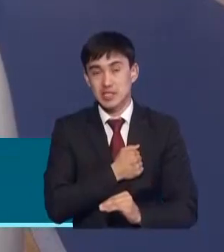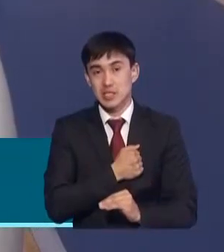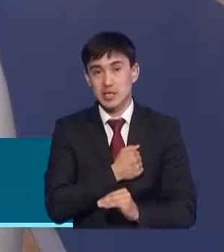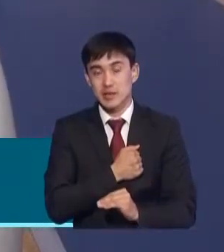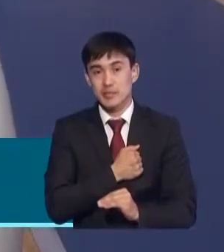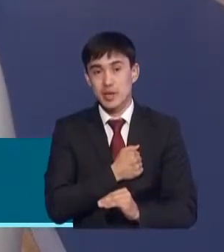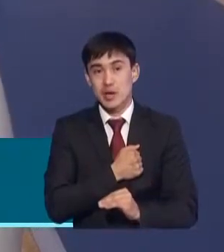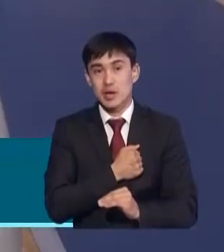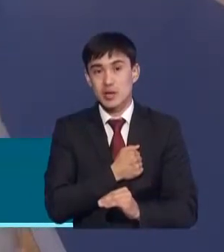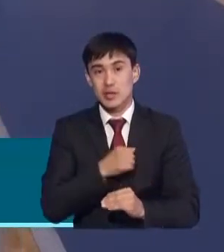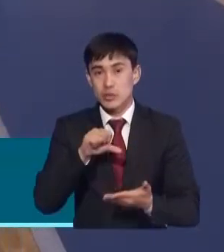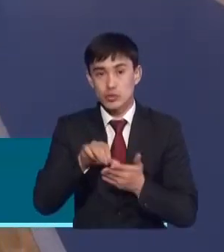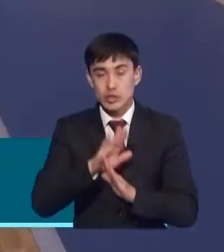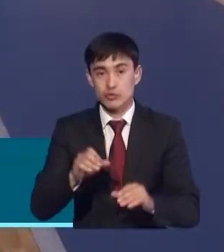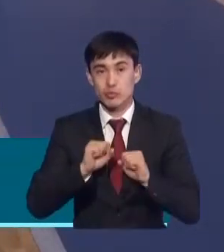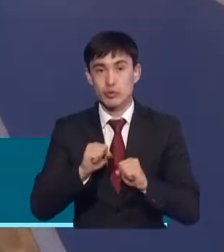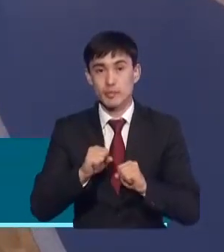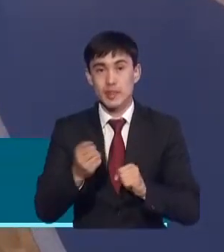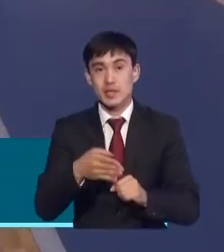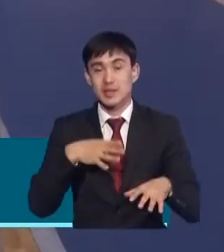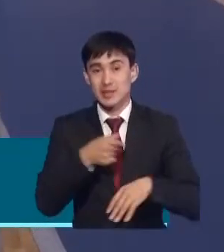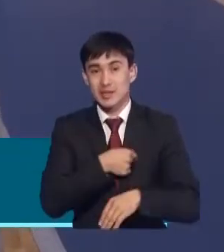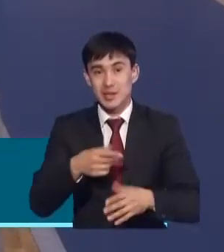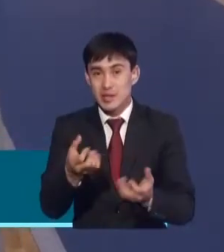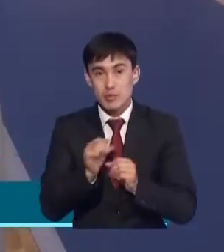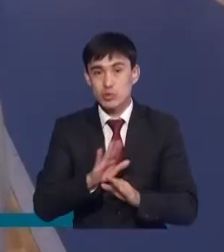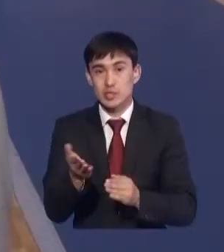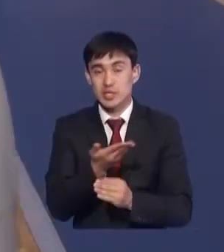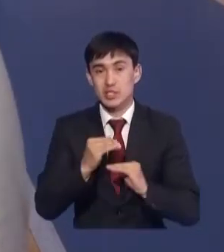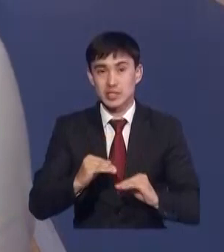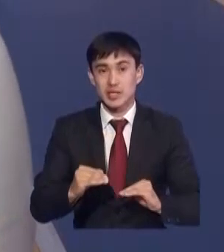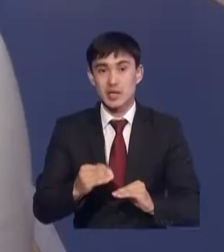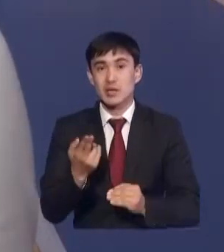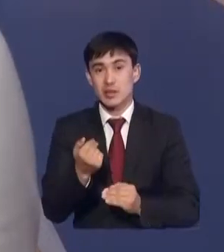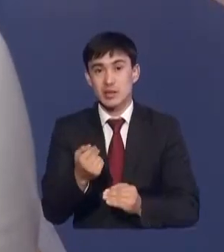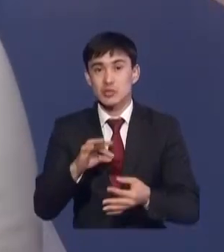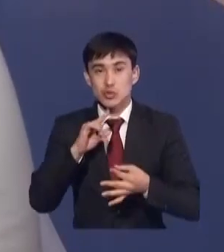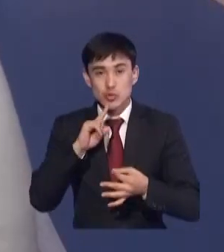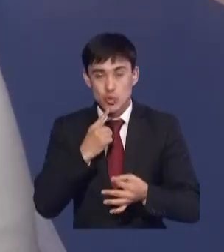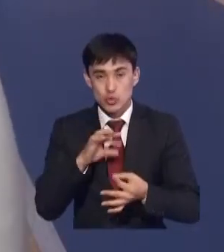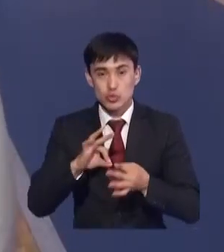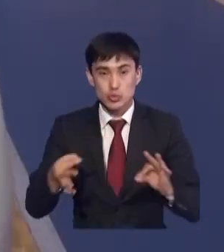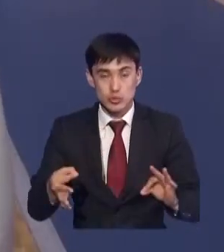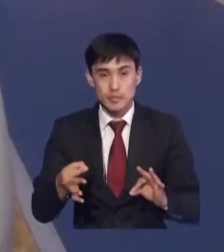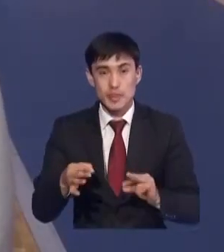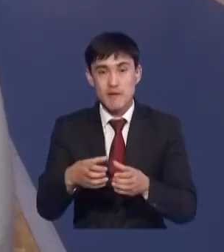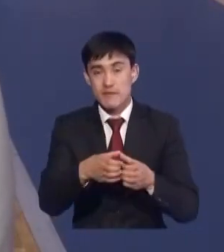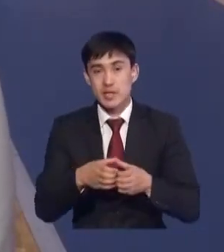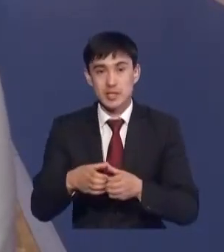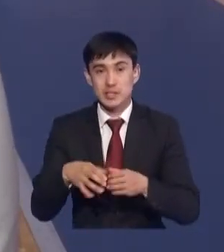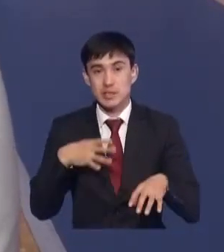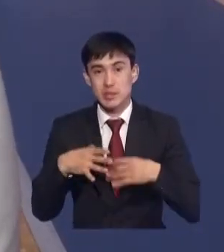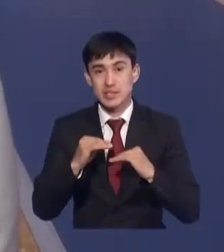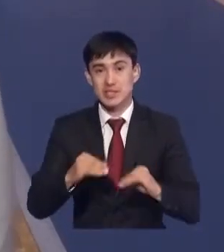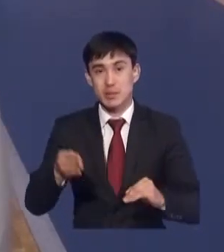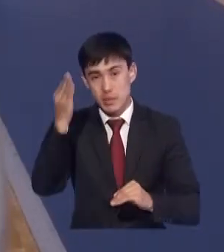из спорта не берутся за наших детей Да они для них слишком сложные а Федерации которая занимается